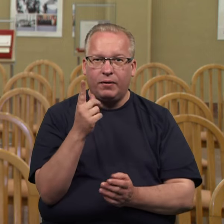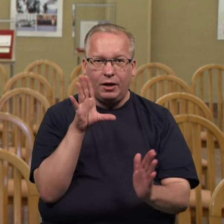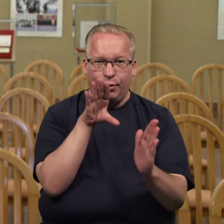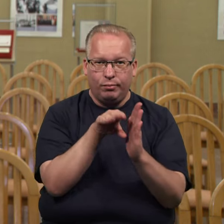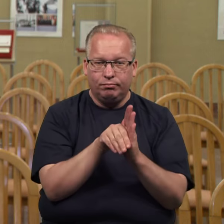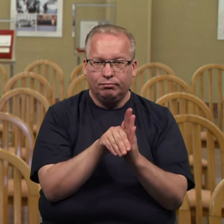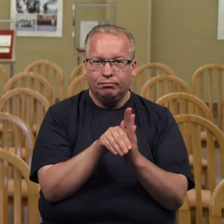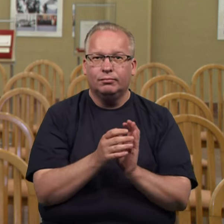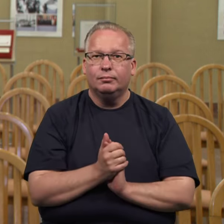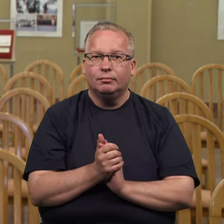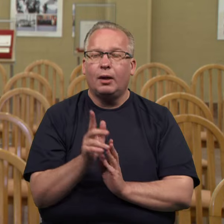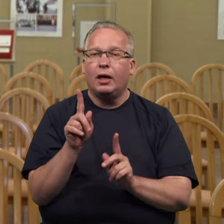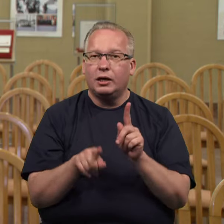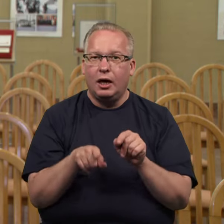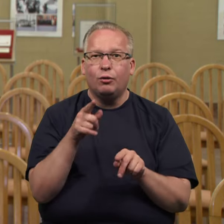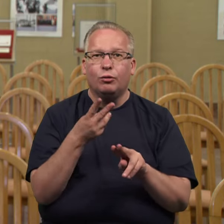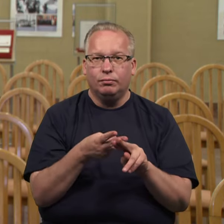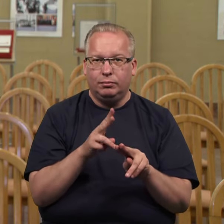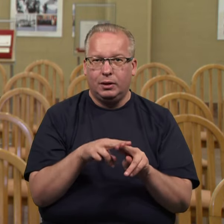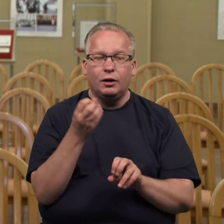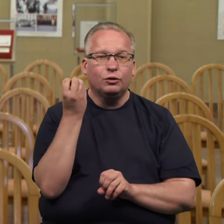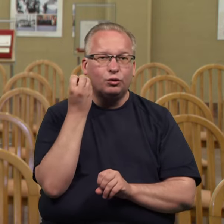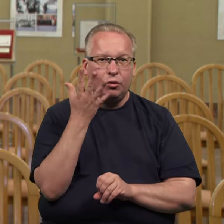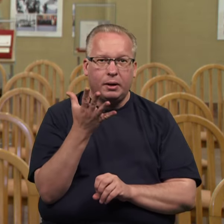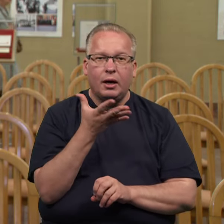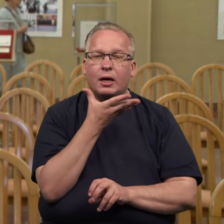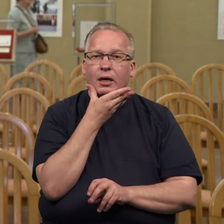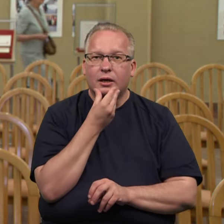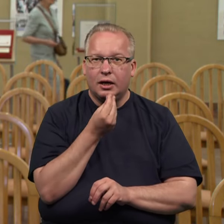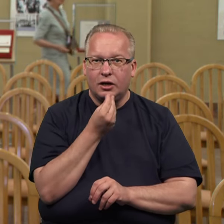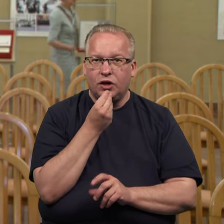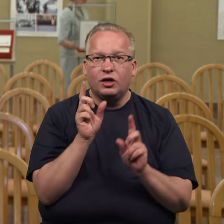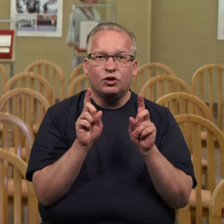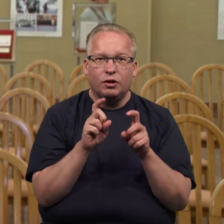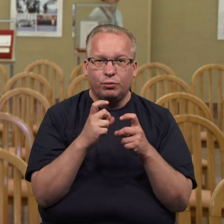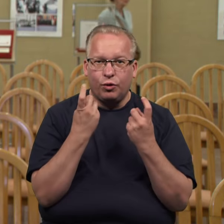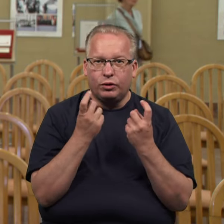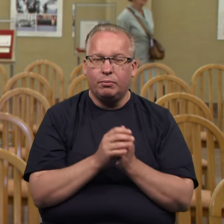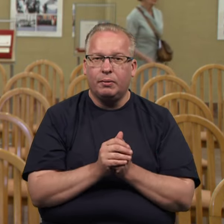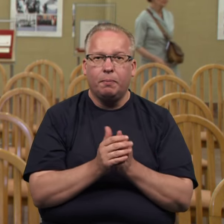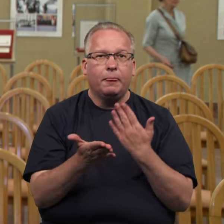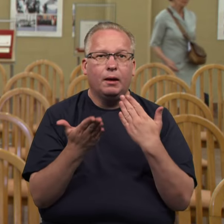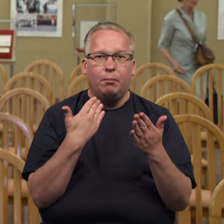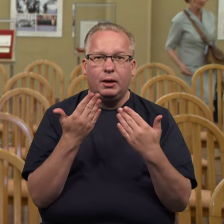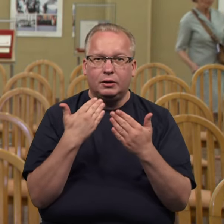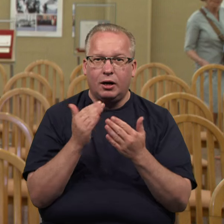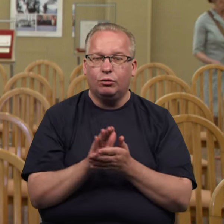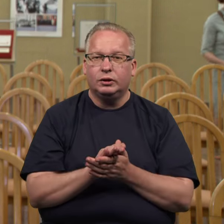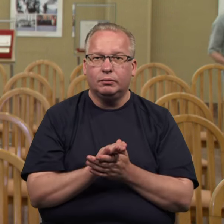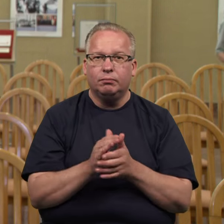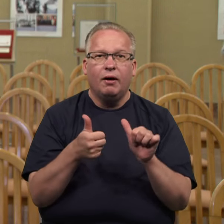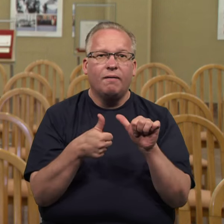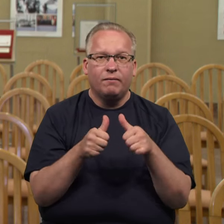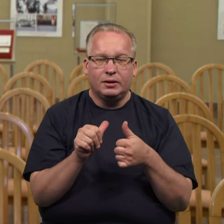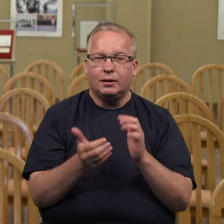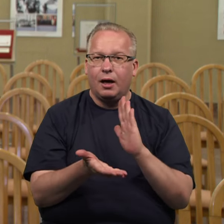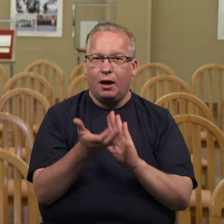141. Ir jeigu šitai suprasi, jeigu gražiai šypsodamasis bendrausi, tai visada